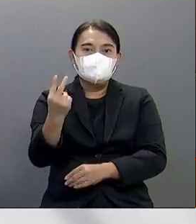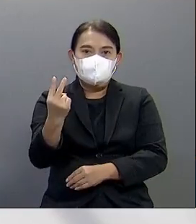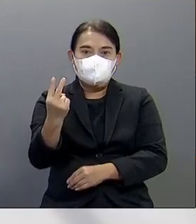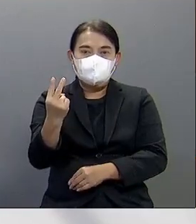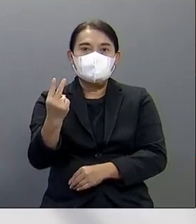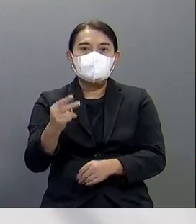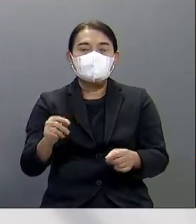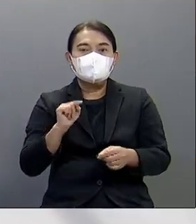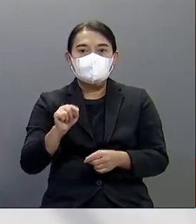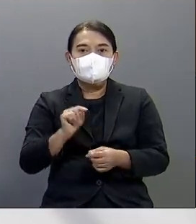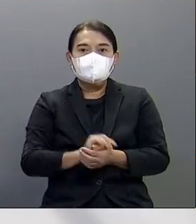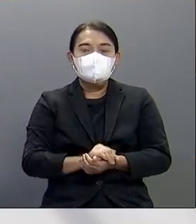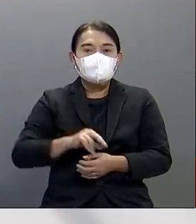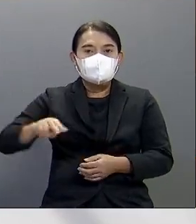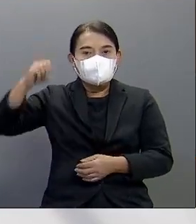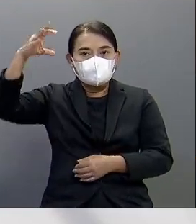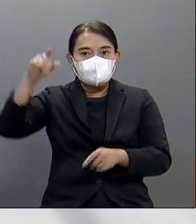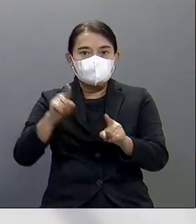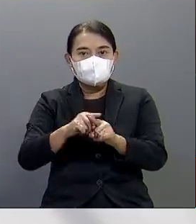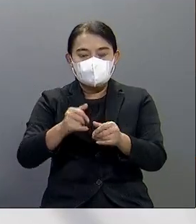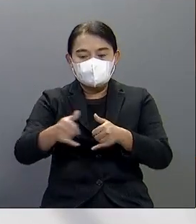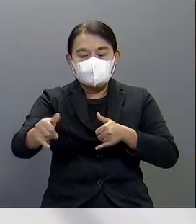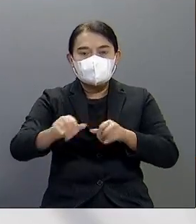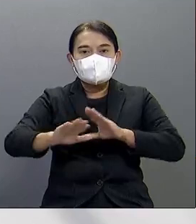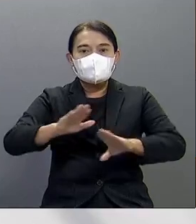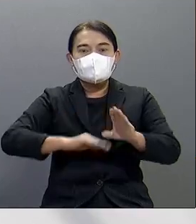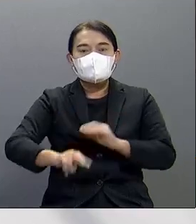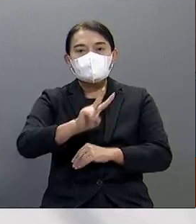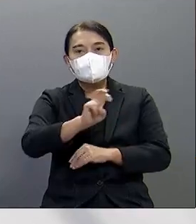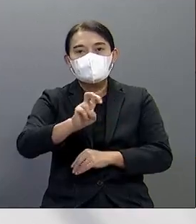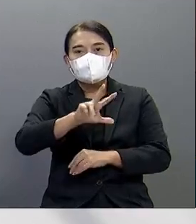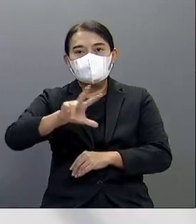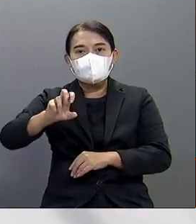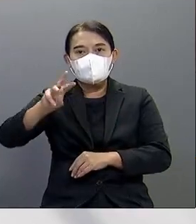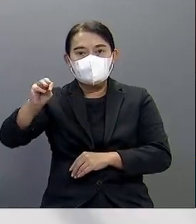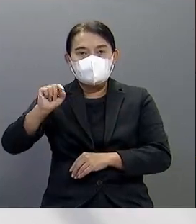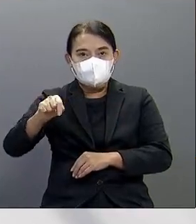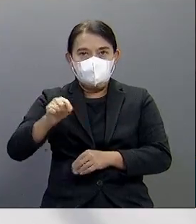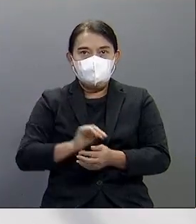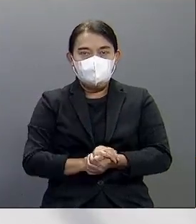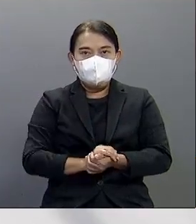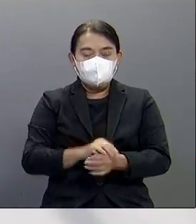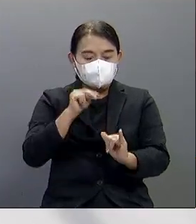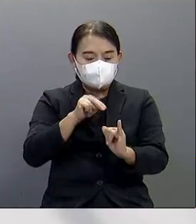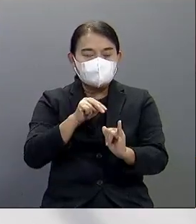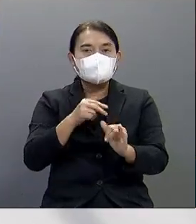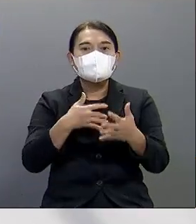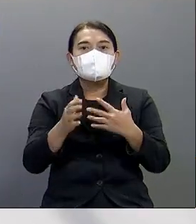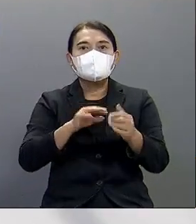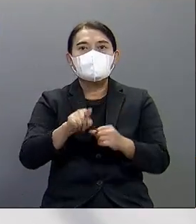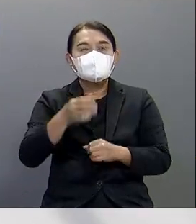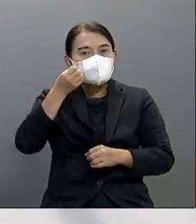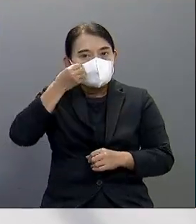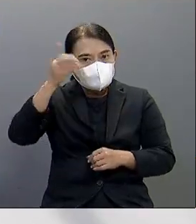ดนไฟฟ้าดูดอยู่อีกจุดหนึ่งห่างจากออกไปประมาณ 2-300 เมตรนะครับก็แพทย์ได้ดูอาการแล้วไม่มีอะไรก็ให้กลับบ้านแต่เมื่อคื